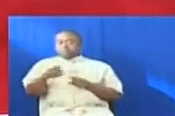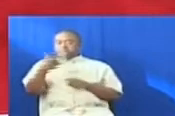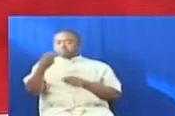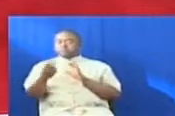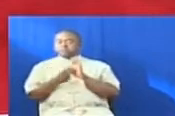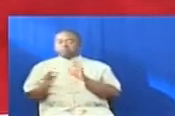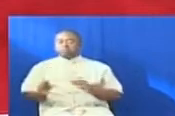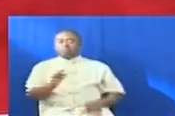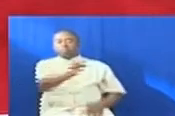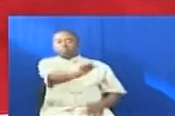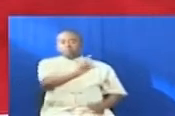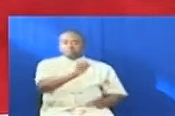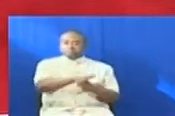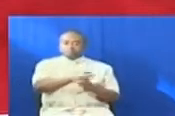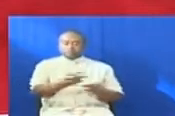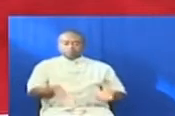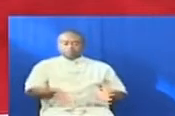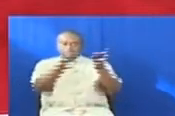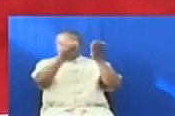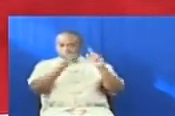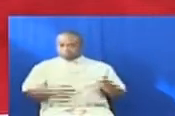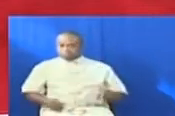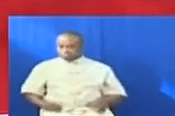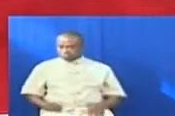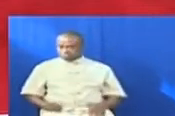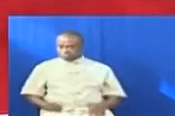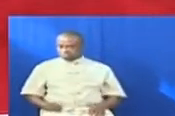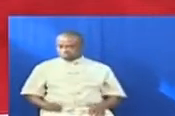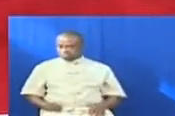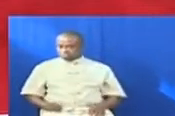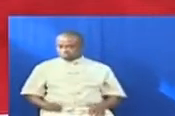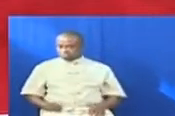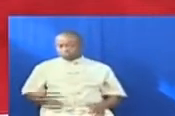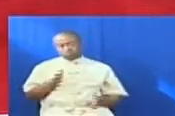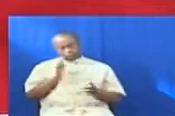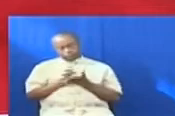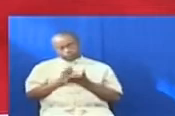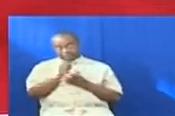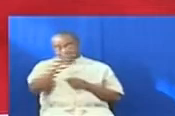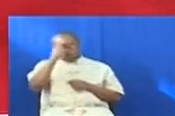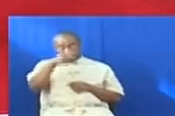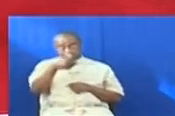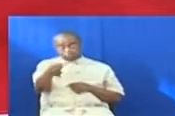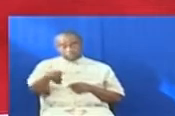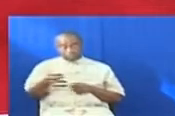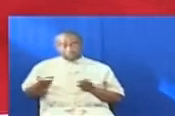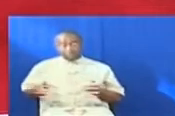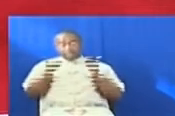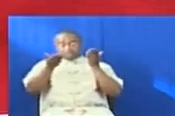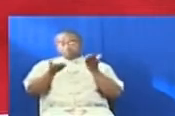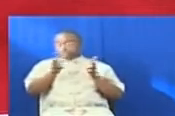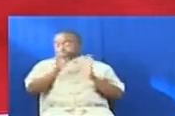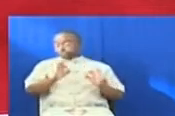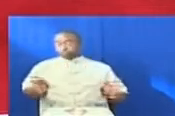157 fedha nyingi za maendeleo. Kwa hiyo ni kuwanyima maendeleo kwa kweli kwenye halmashauri hizo, na sio sahihi kabisa. Hiyo yote inatokana, hizi